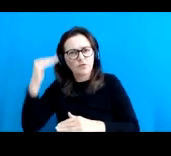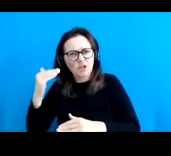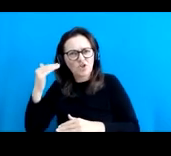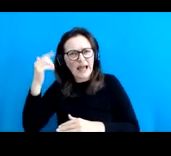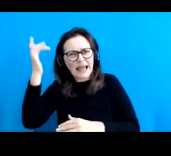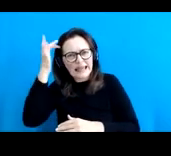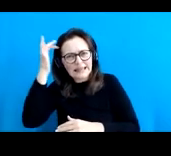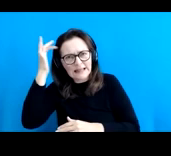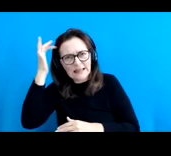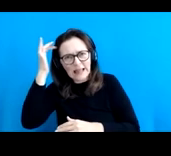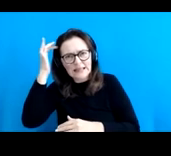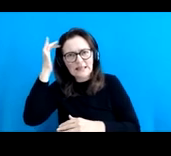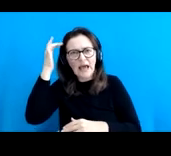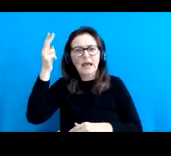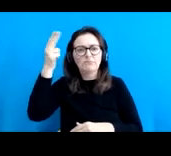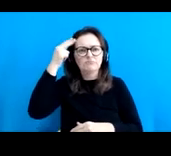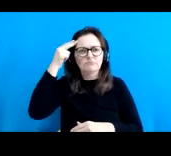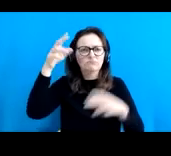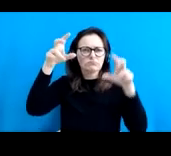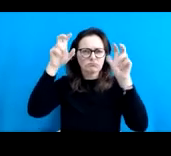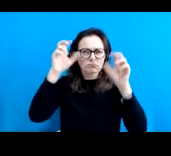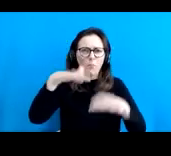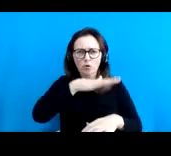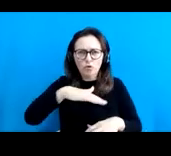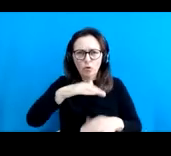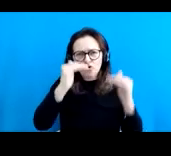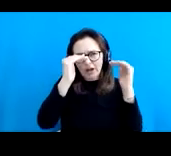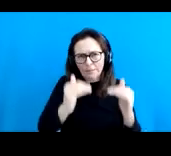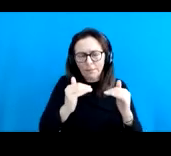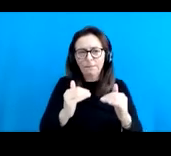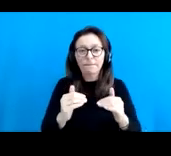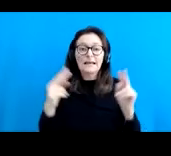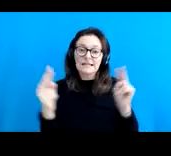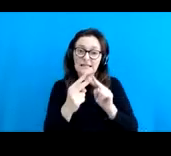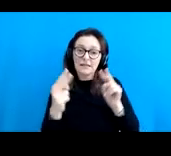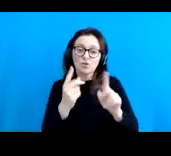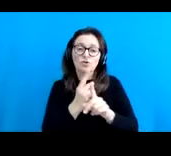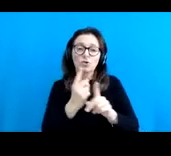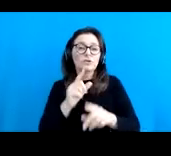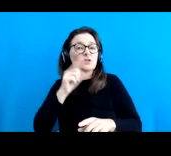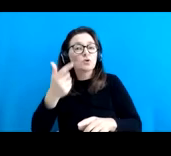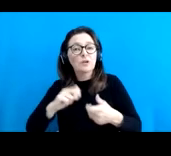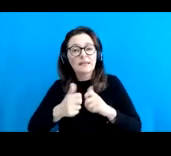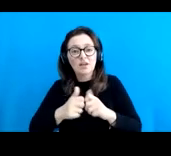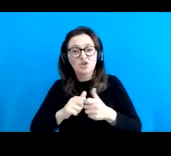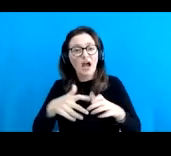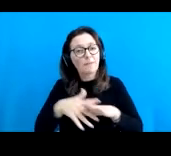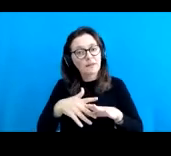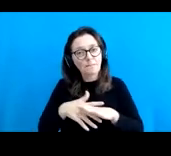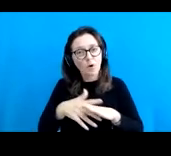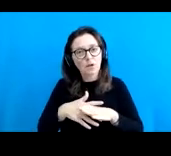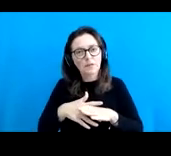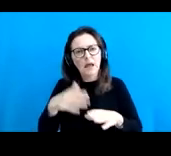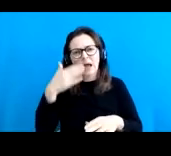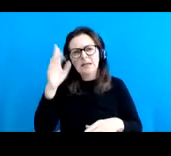sposobnosti in na kognitivnem ter govornem področju, seveda srečujejo tudi z pridruženimi težavami in motnjami, kot so